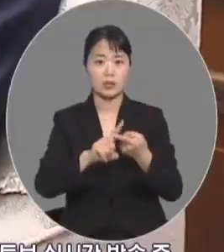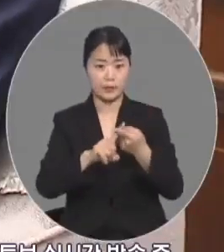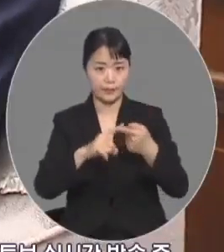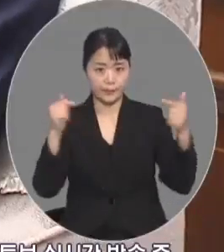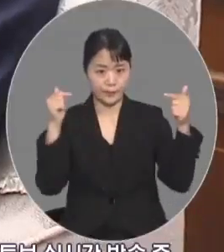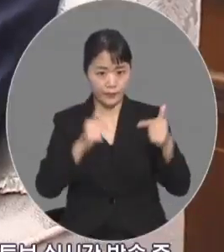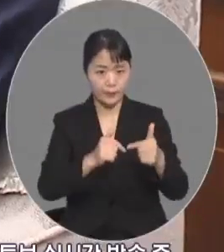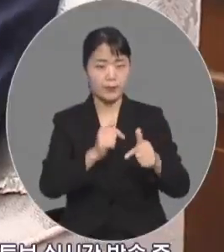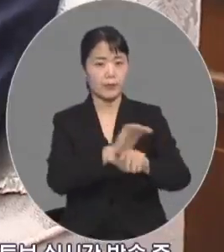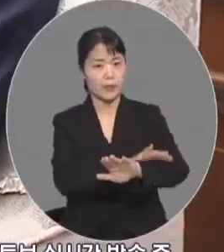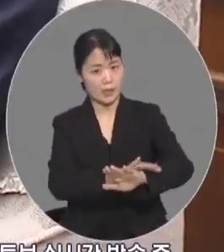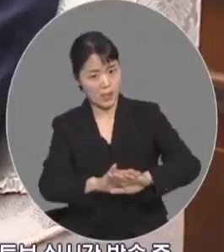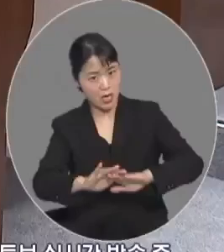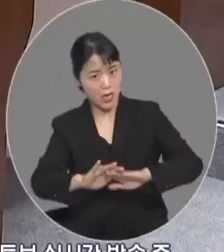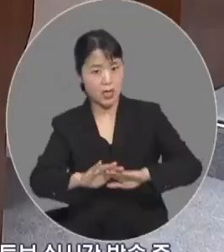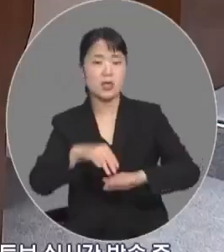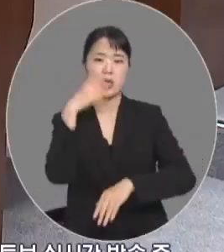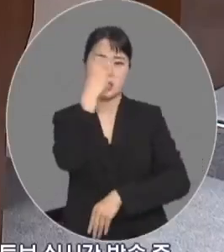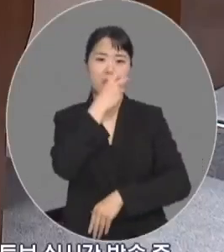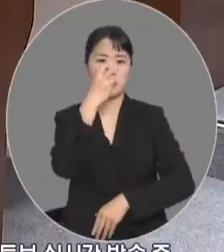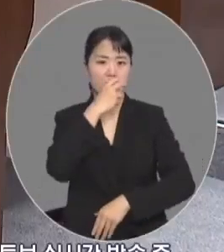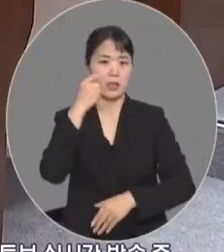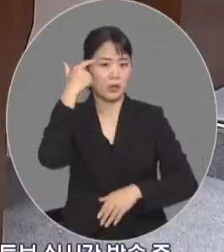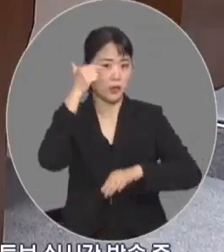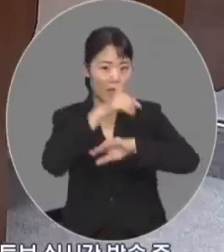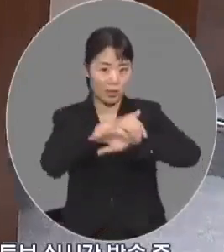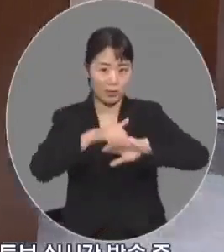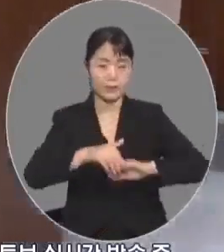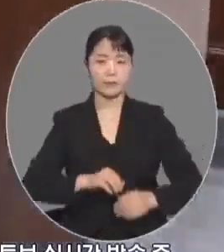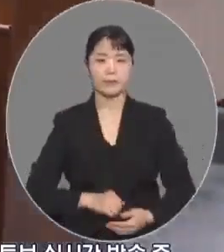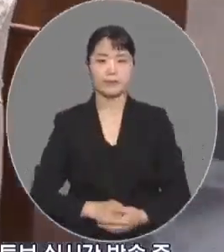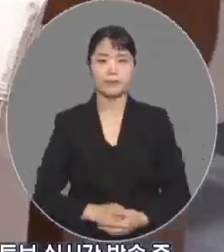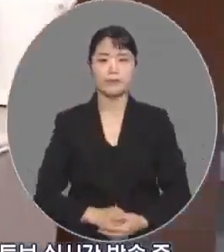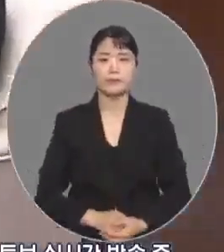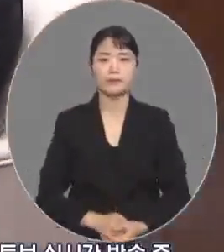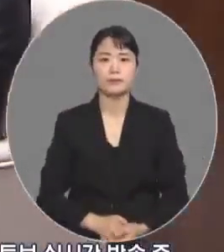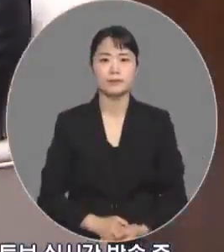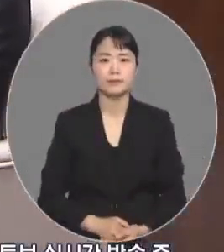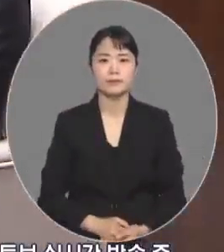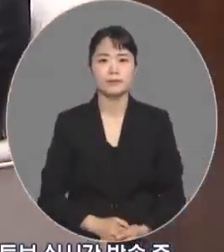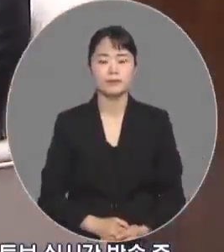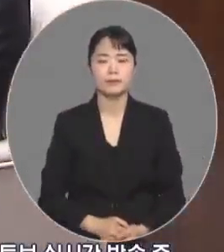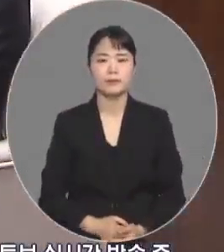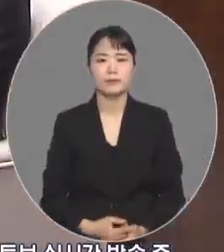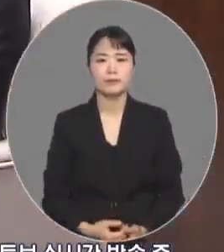예산안이 얼마나 통과될지 주목됩니다. UBC 뉴스 김익현입니다.